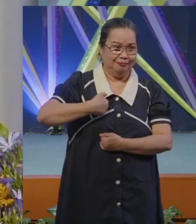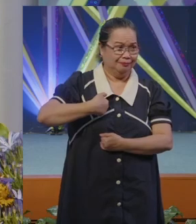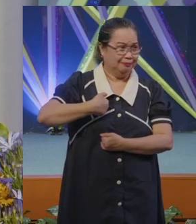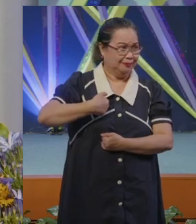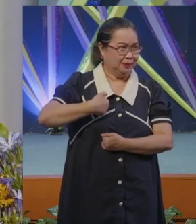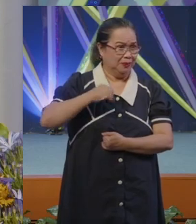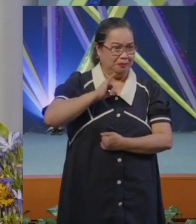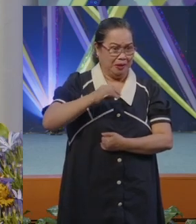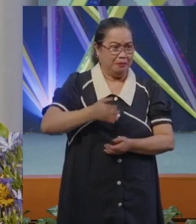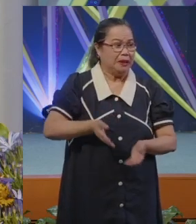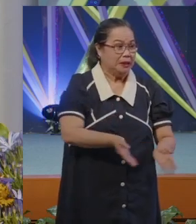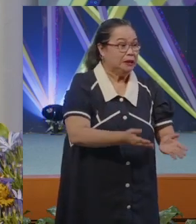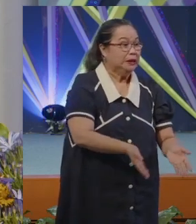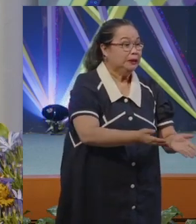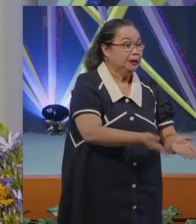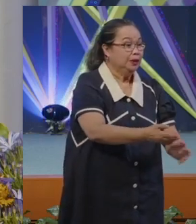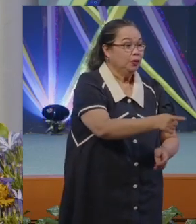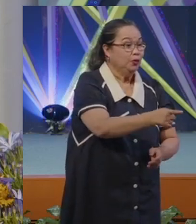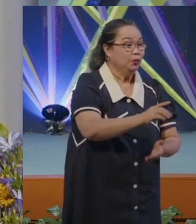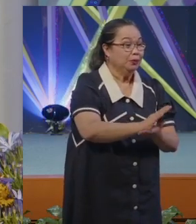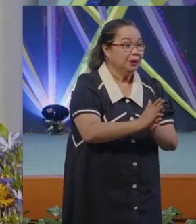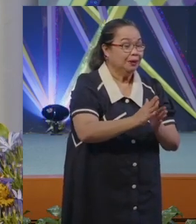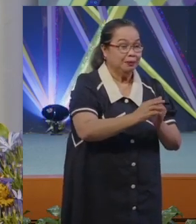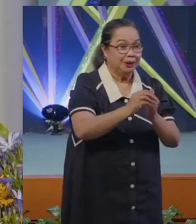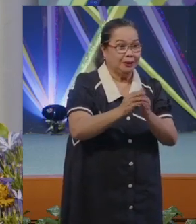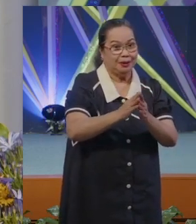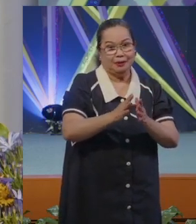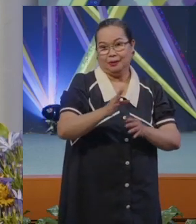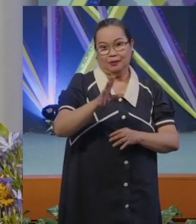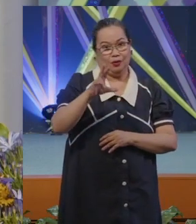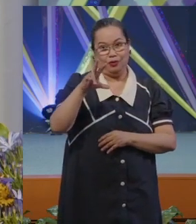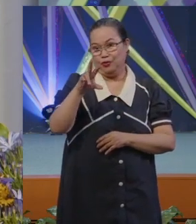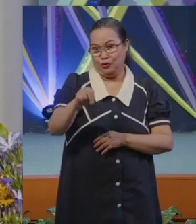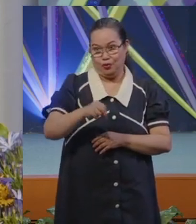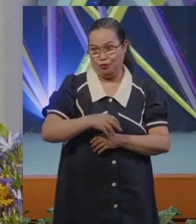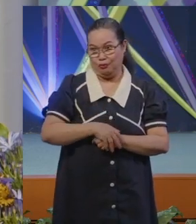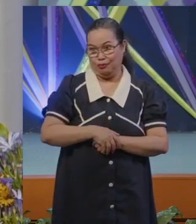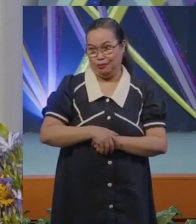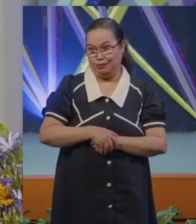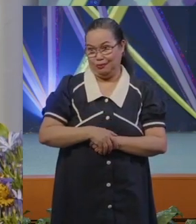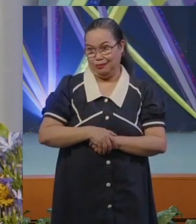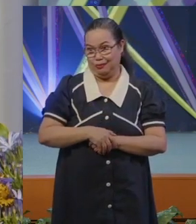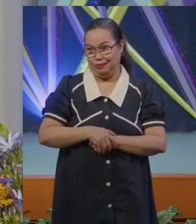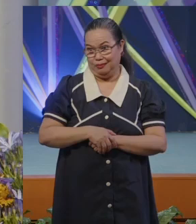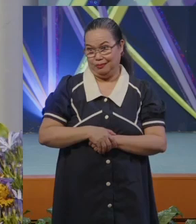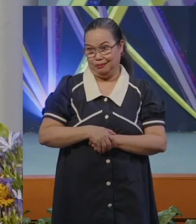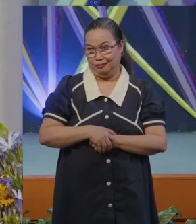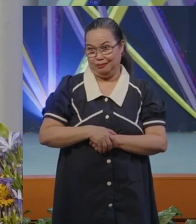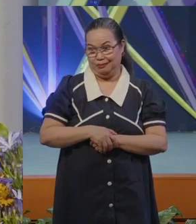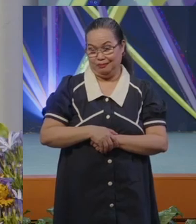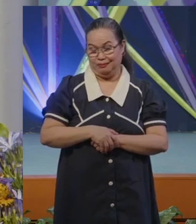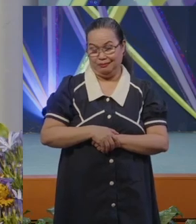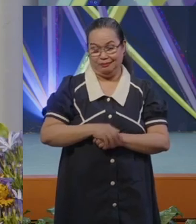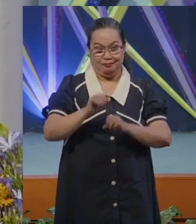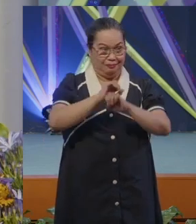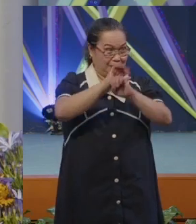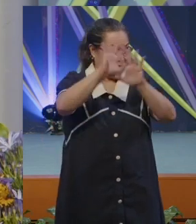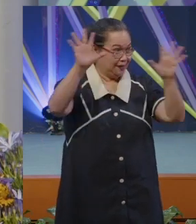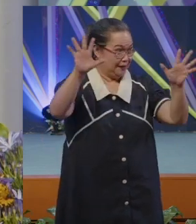naudyok lang ng kanyang mga kasama. O total, ikaw na ang general dito, so ikaw na rin ang maging pinuno. Malinaw